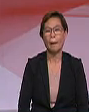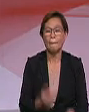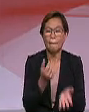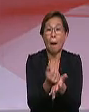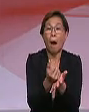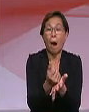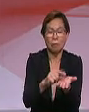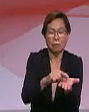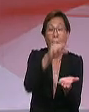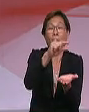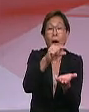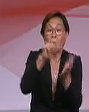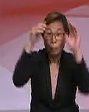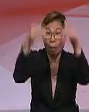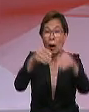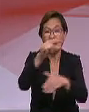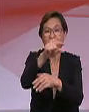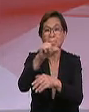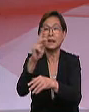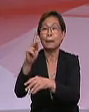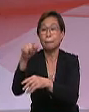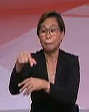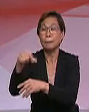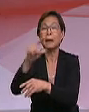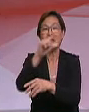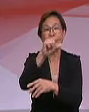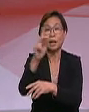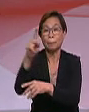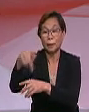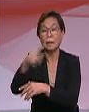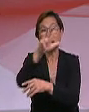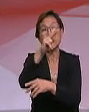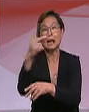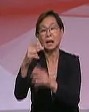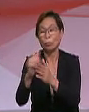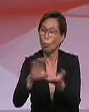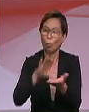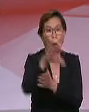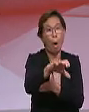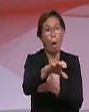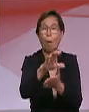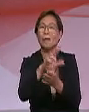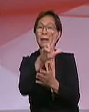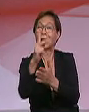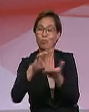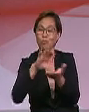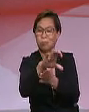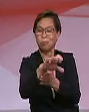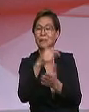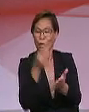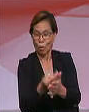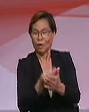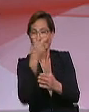Bantuan Geran Khas Prihatin GKP bernilai RM3,000 secara one-off perlu dijadikan sebagai